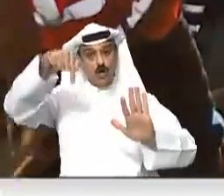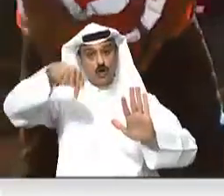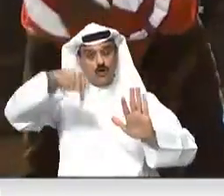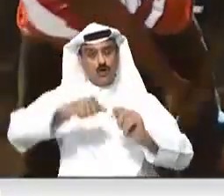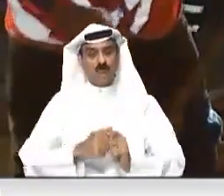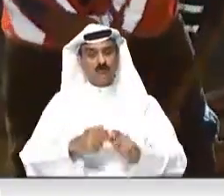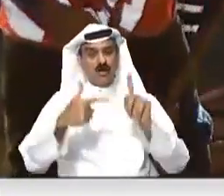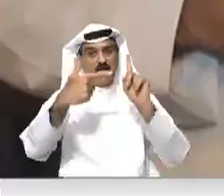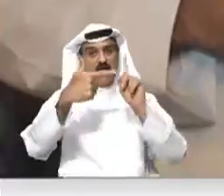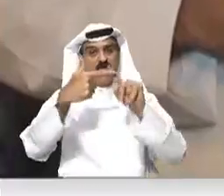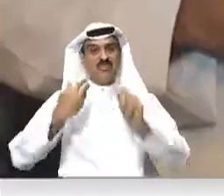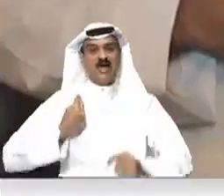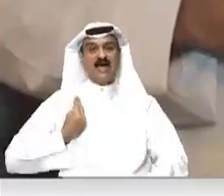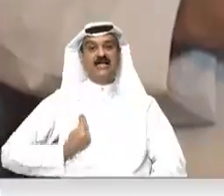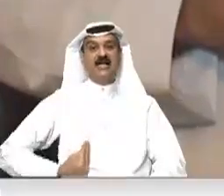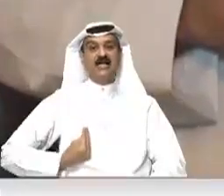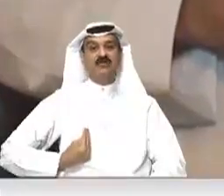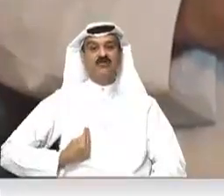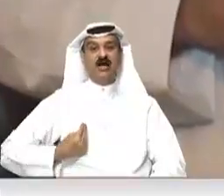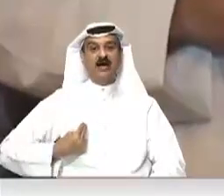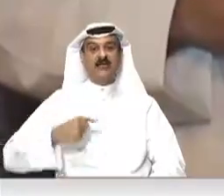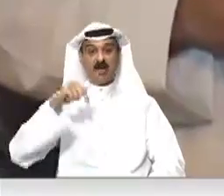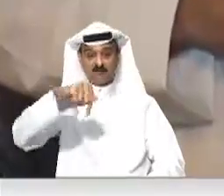أيام العيد تدشين خارطة